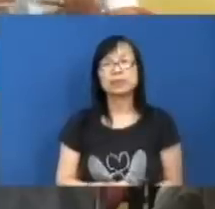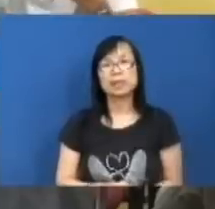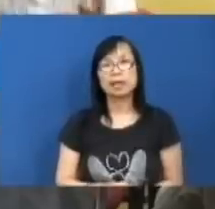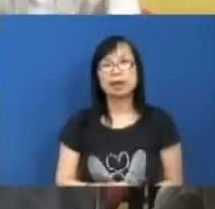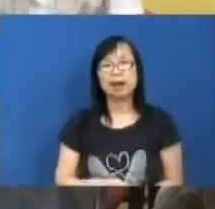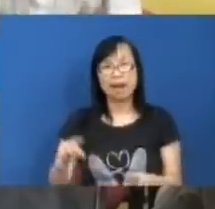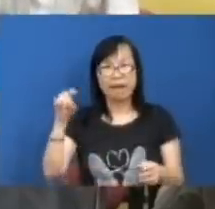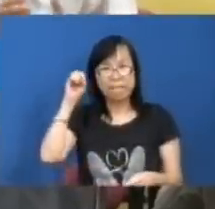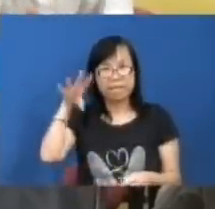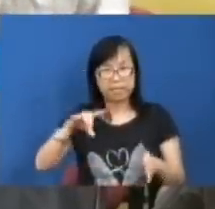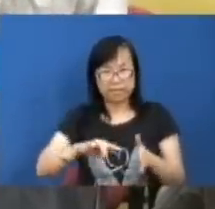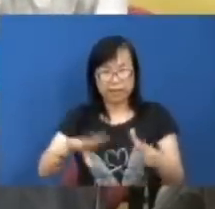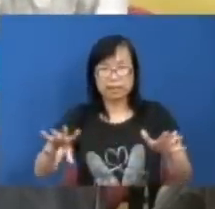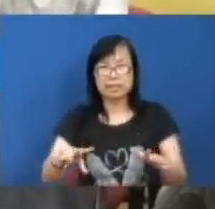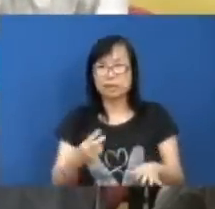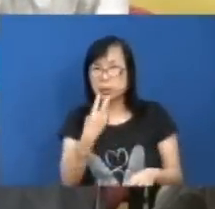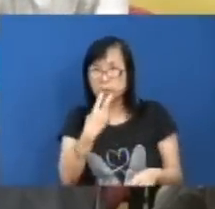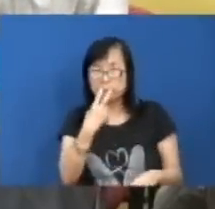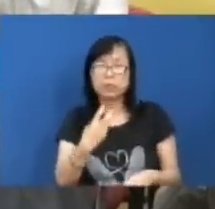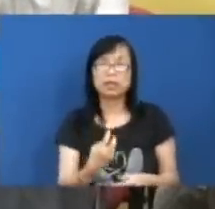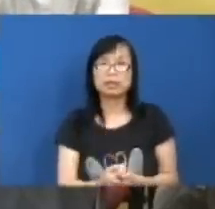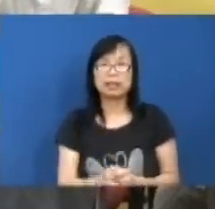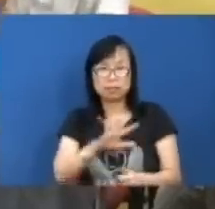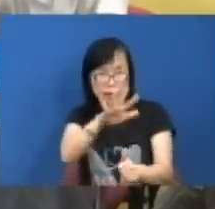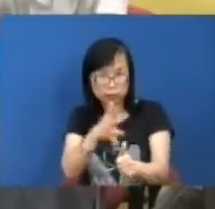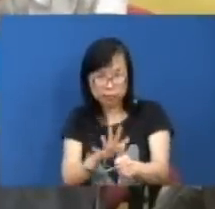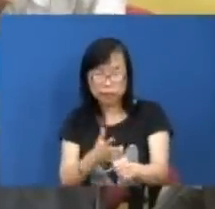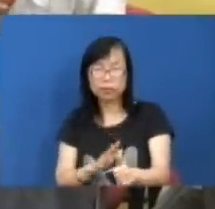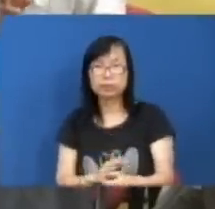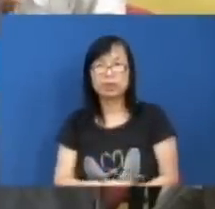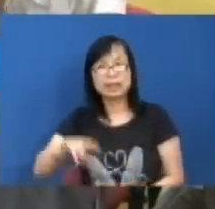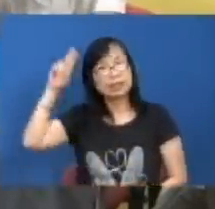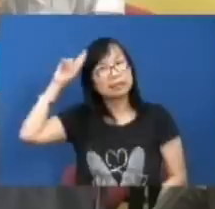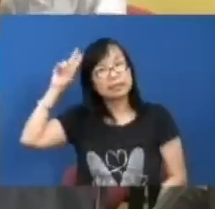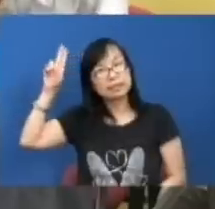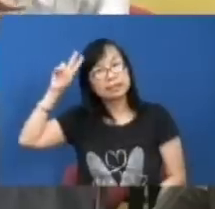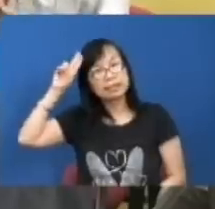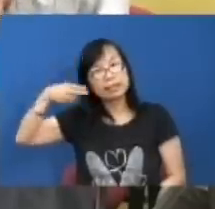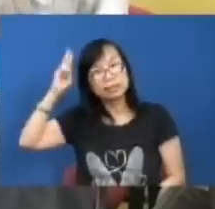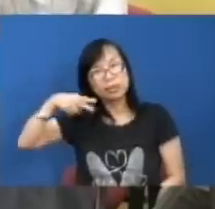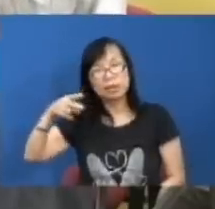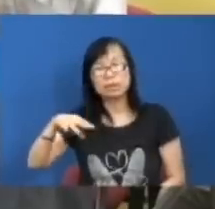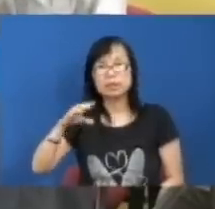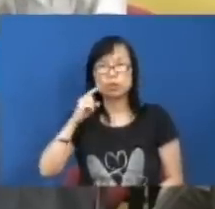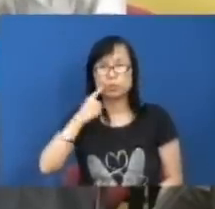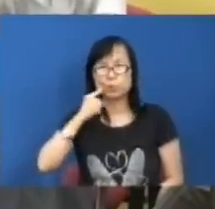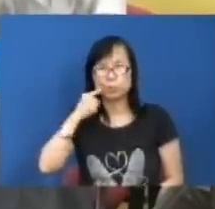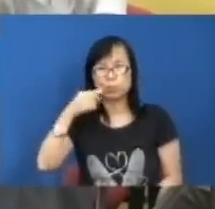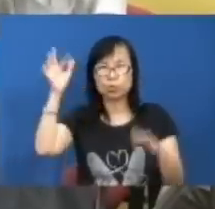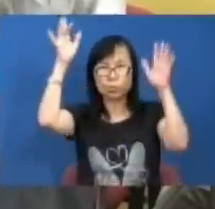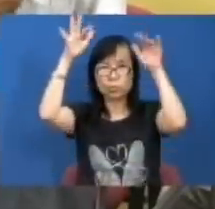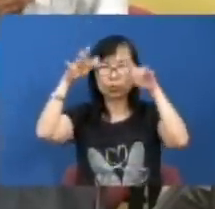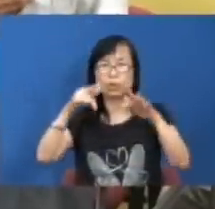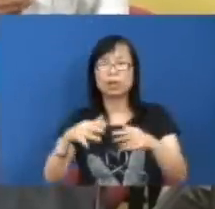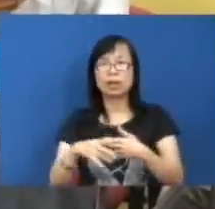發電廠啊，噴出嚟嗰啲空氣都會有即係、就是、有影響，咁變咗成日都發覺咧好多酸雨啊， 冇錯。 點樣去譬如話